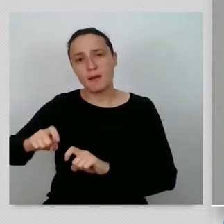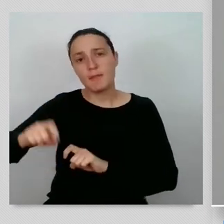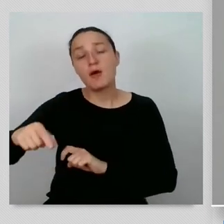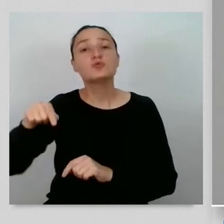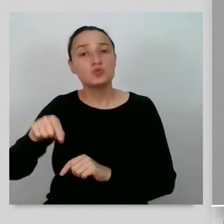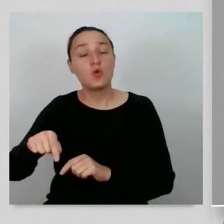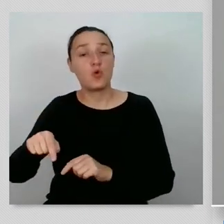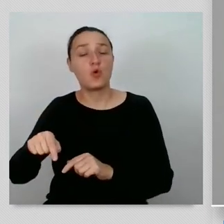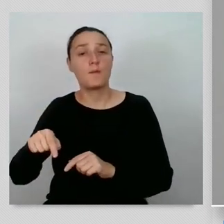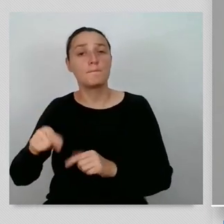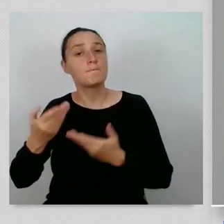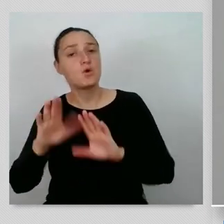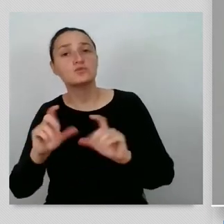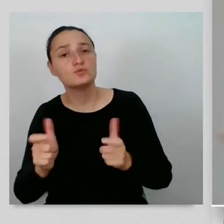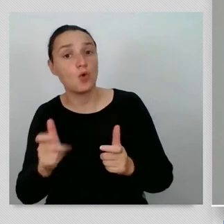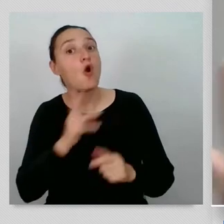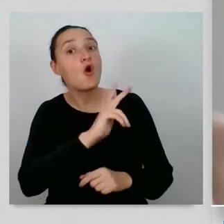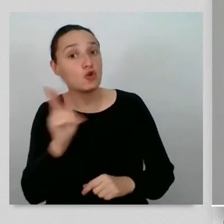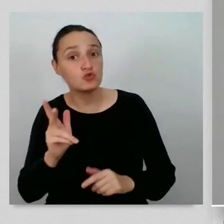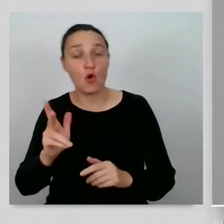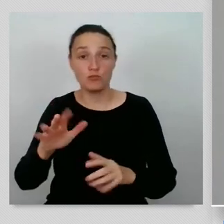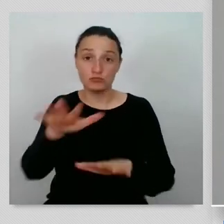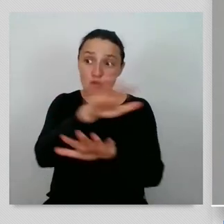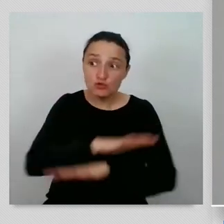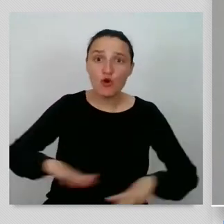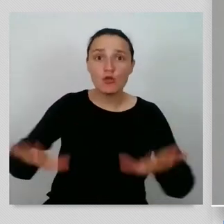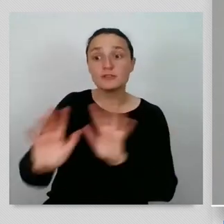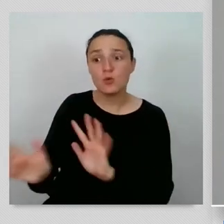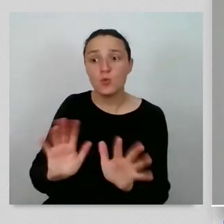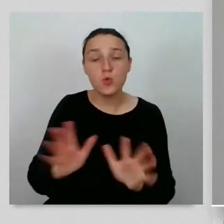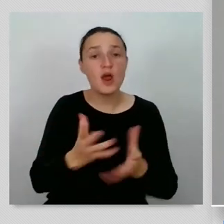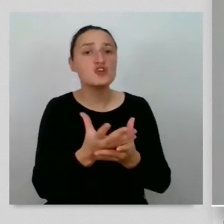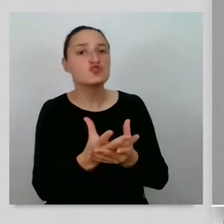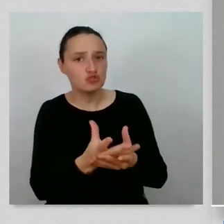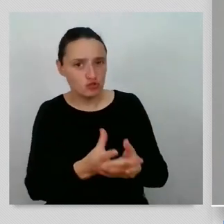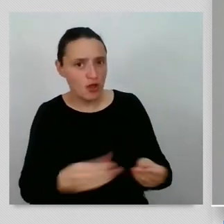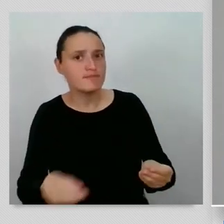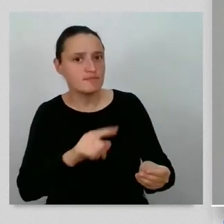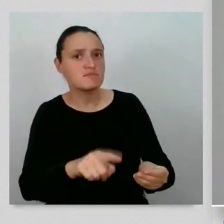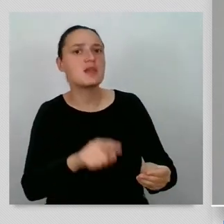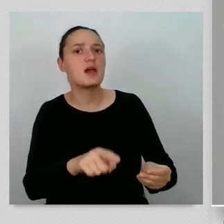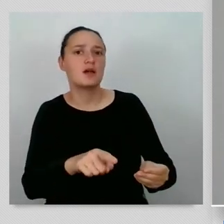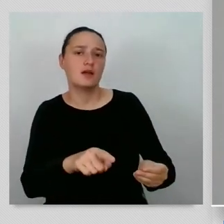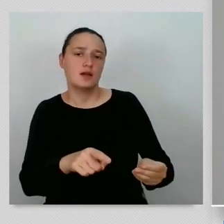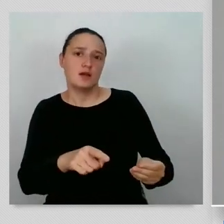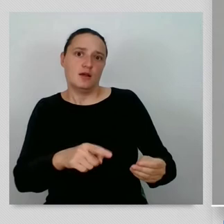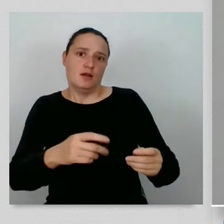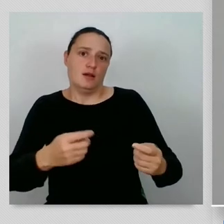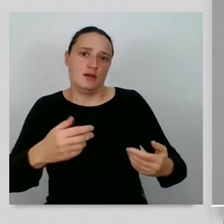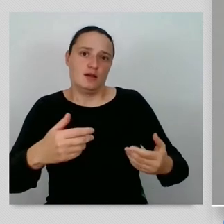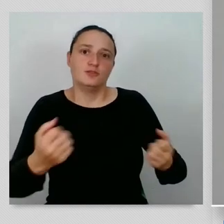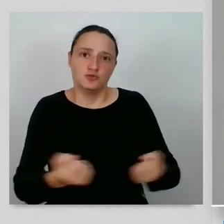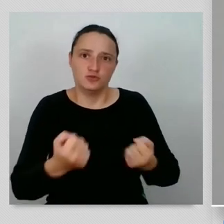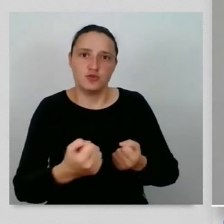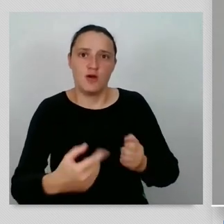dba o swoje środowisko, kto umiejętnie czyni sobie ziemię poddaną, jest kimś, kto może prowadzić odpowiedzialną politykę